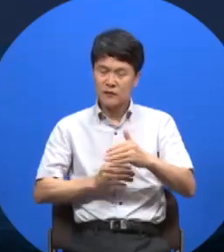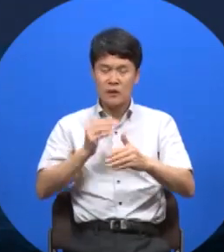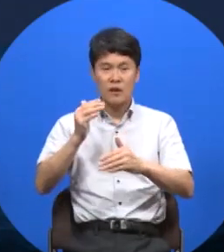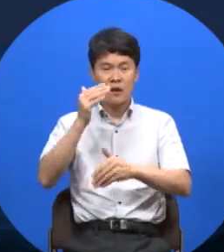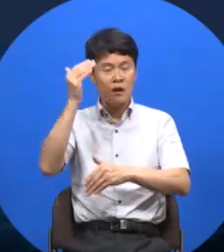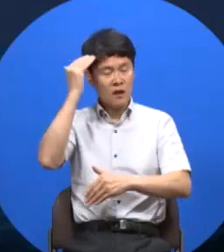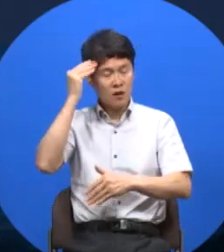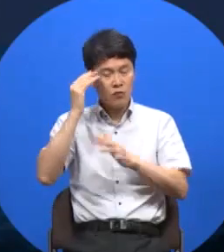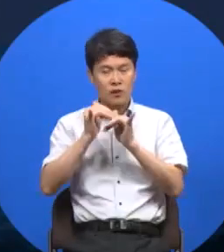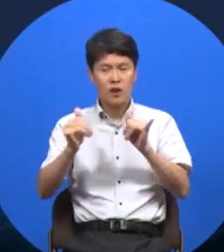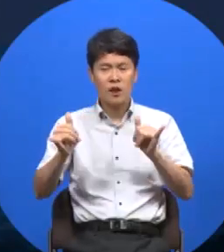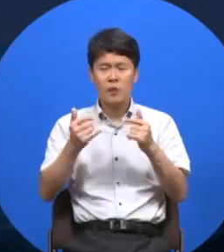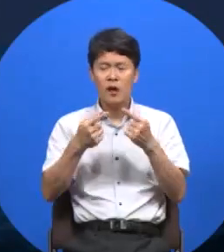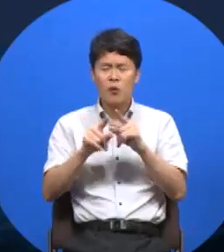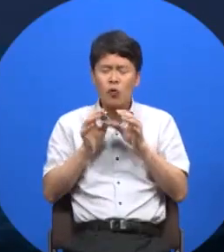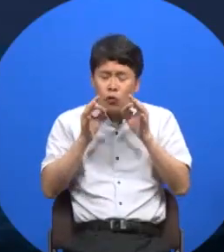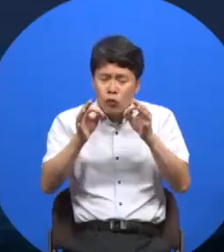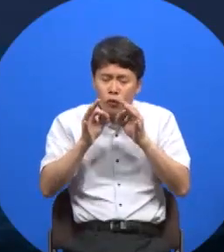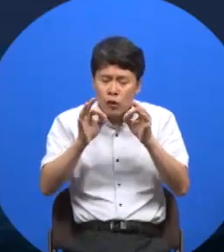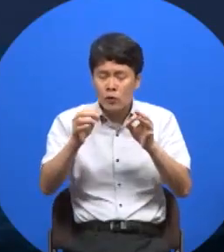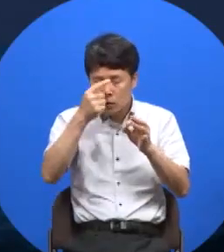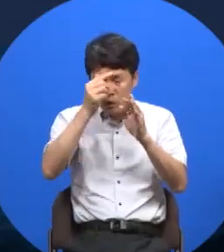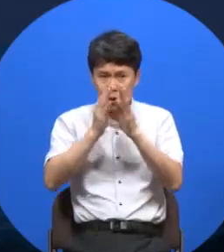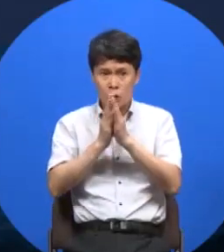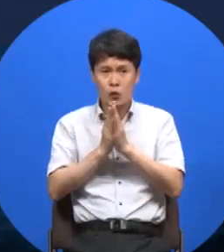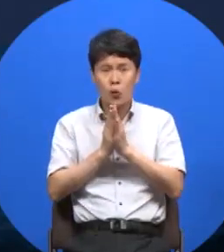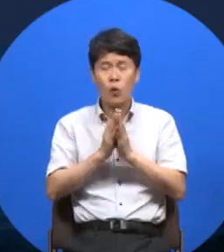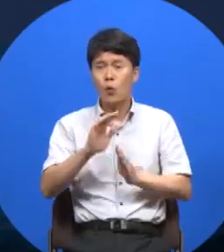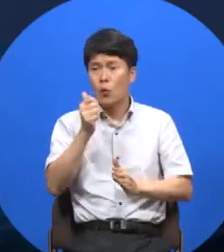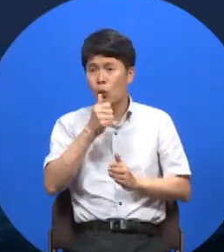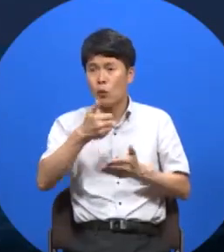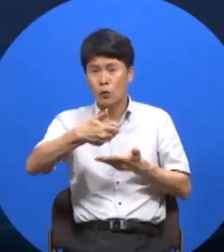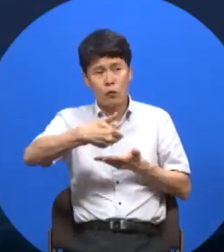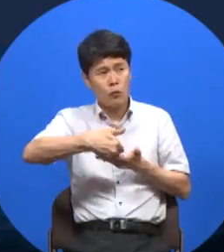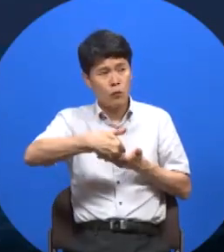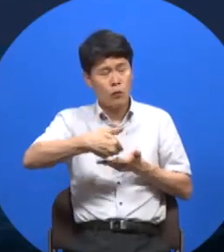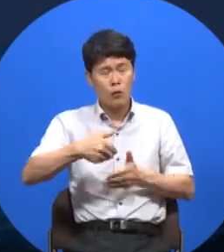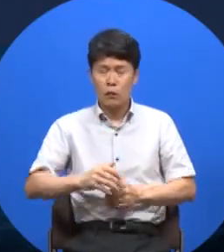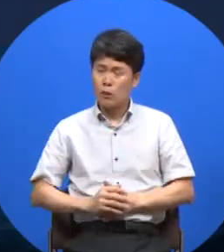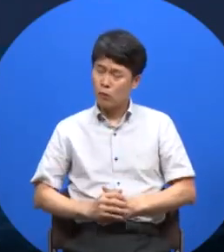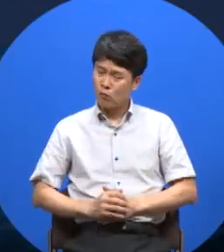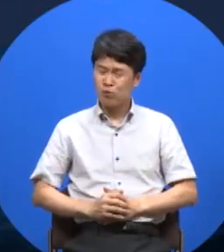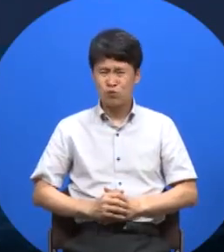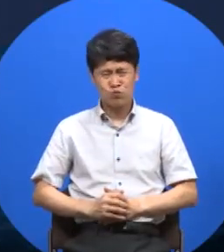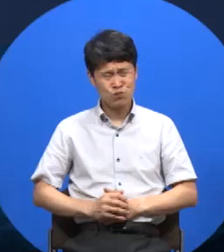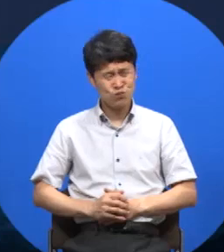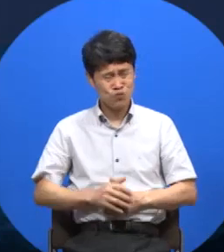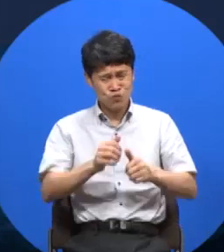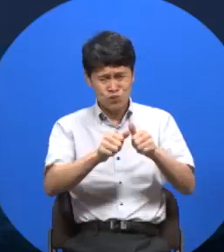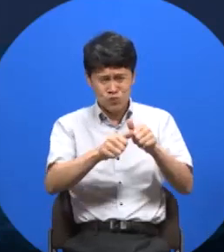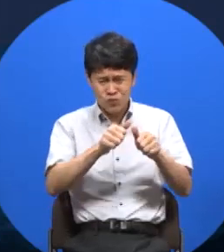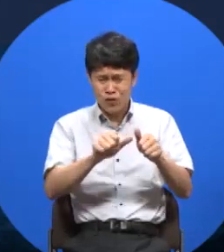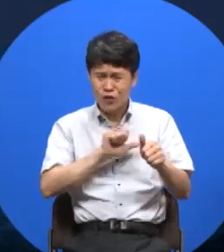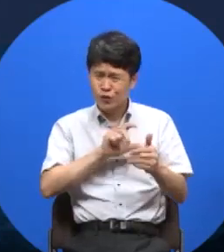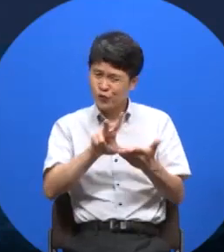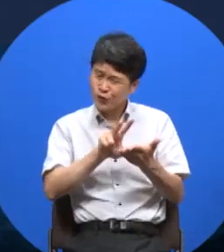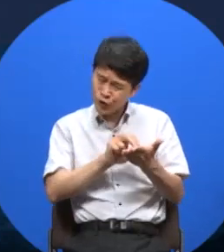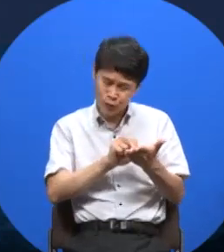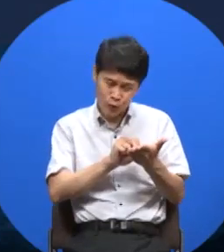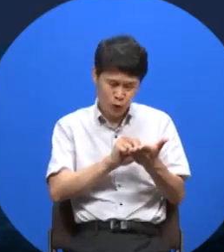함께 소리내서 막 기도하는 그 기도 좀 소개해달라고. 근데 세미나 제목을 정해야 될 거